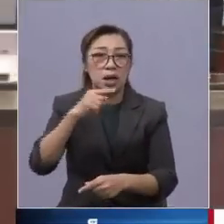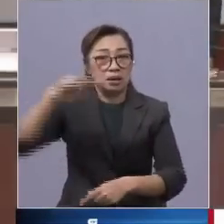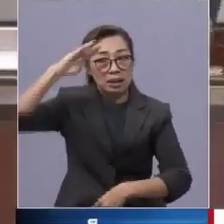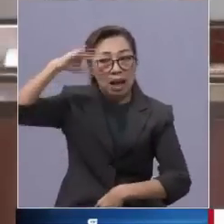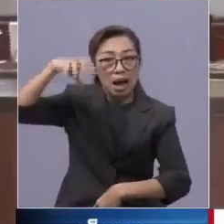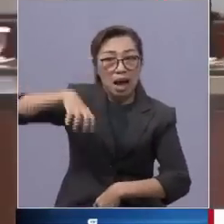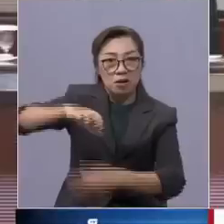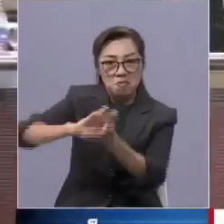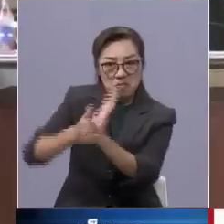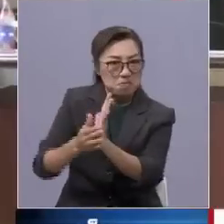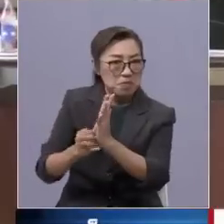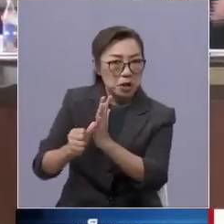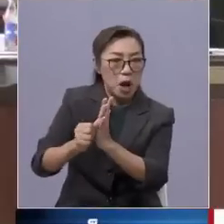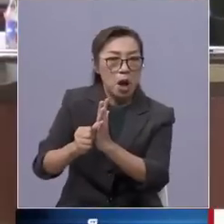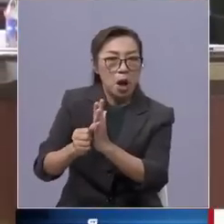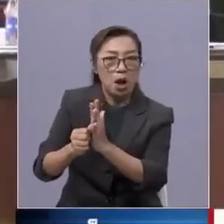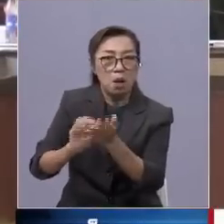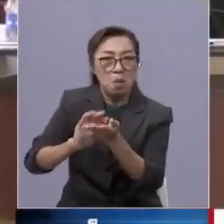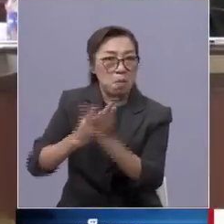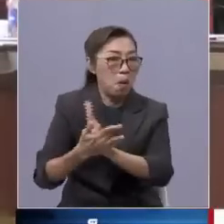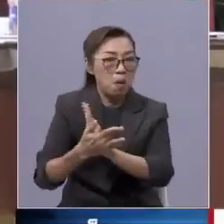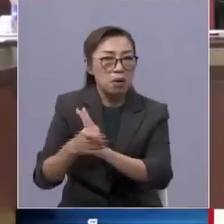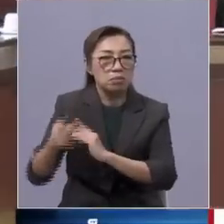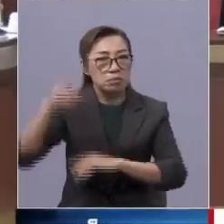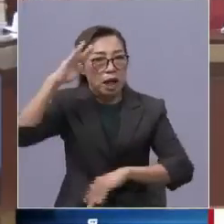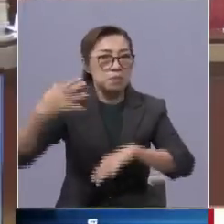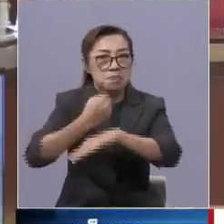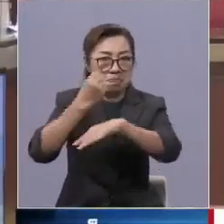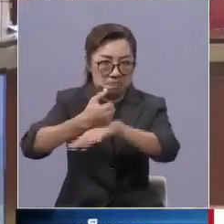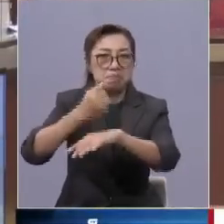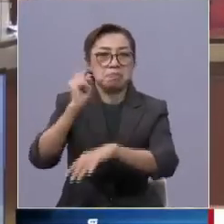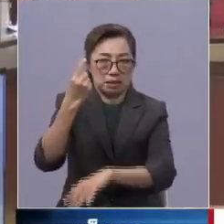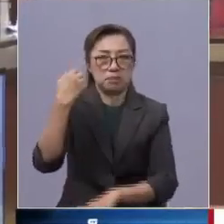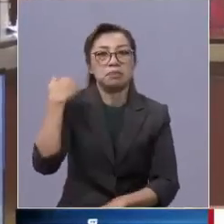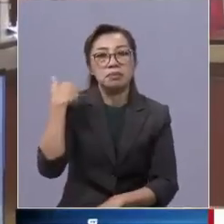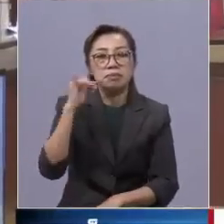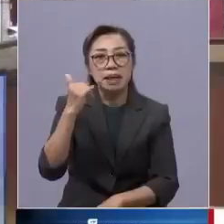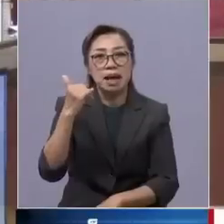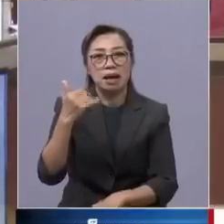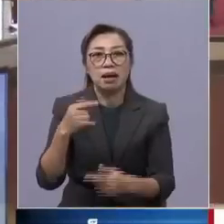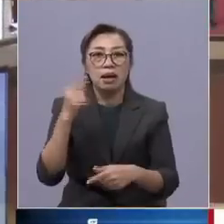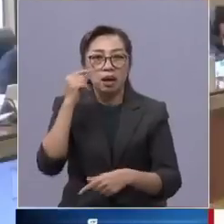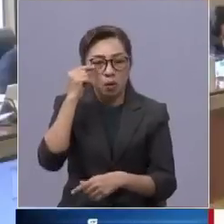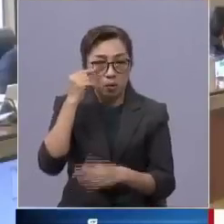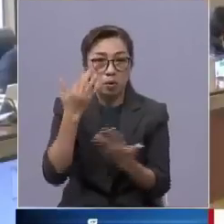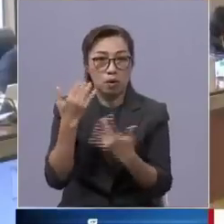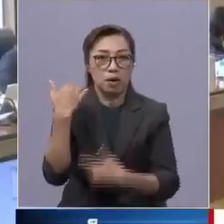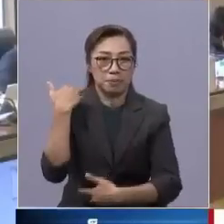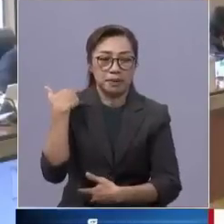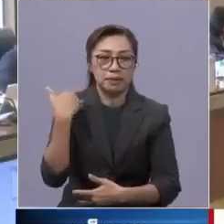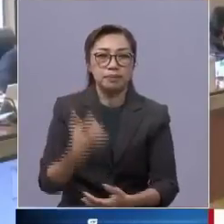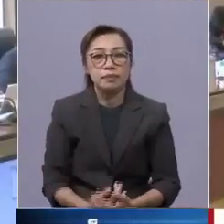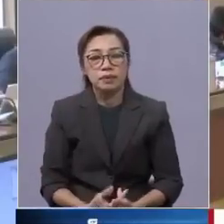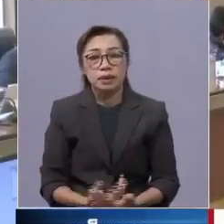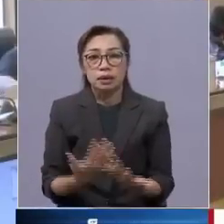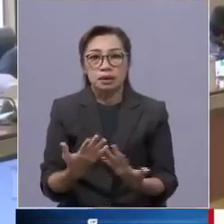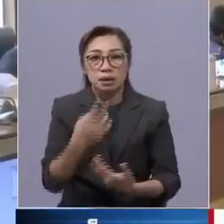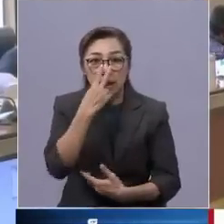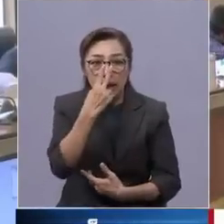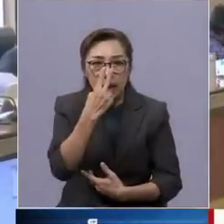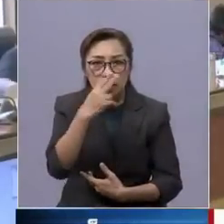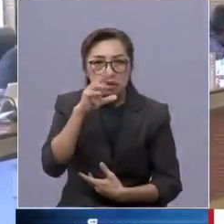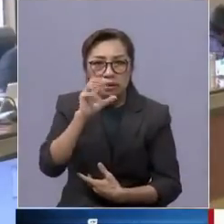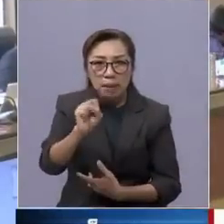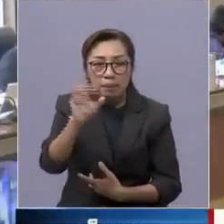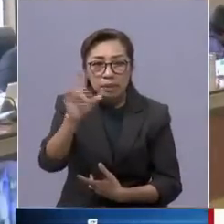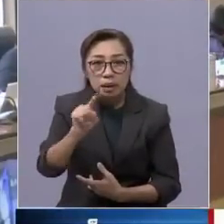พขนาดใหญ่ทหารรอจังหวะในการยึดอำนาจนะครับยึดอำนาจอีกรอบนึงในส่วนของรัฐบาลพลเรือนเห็นสัญญา